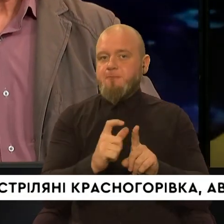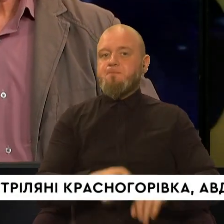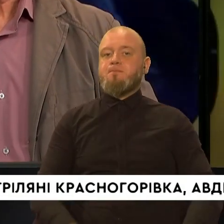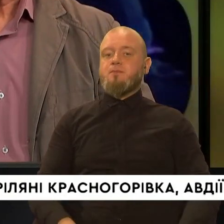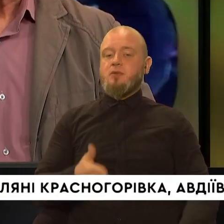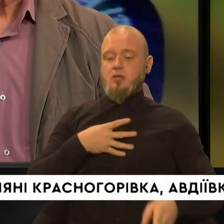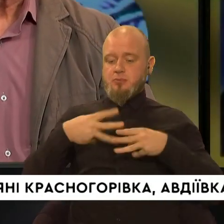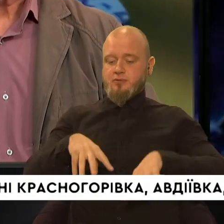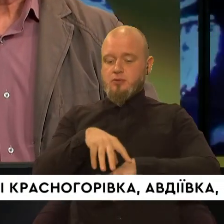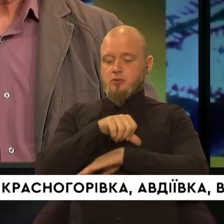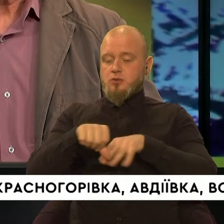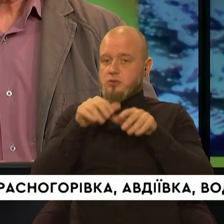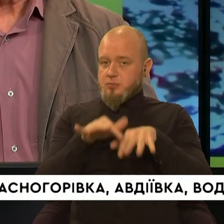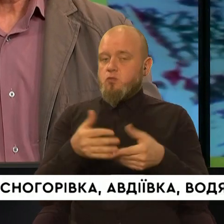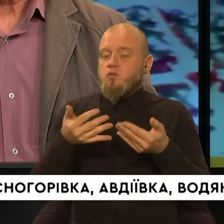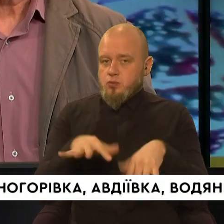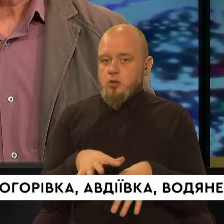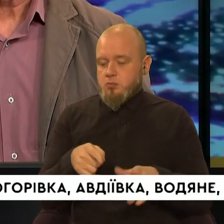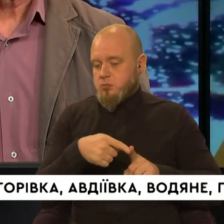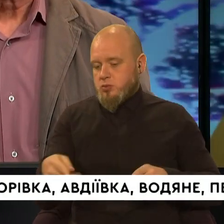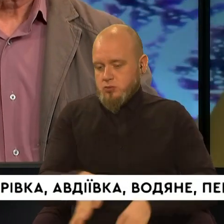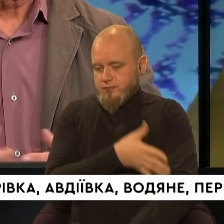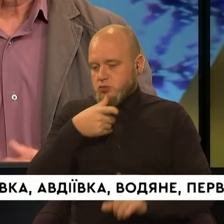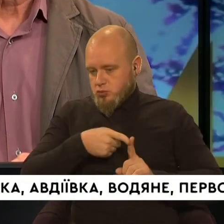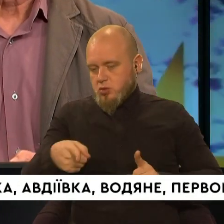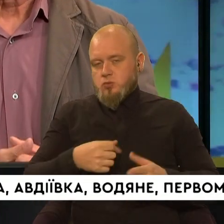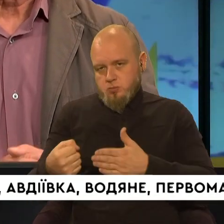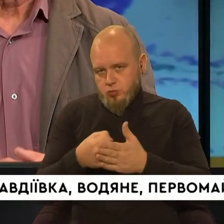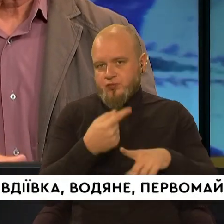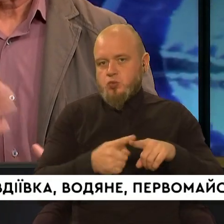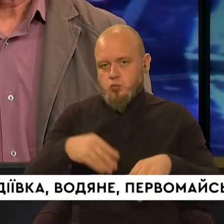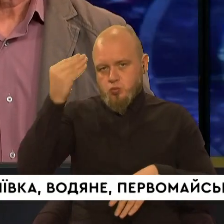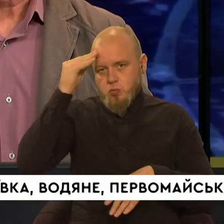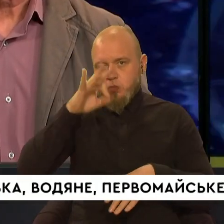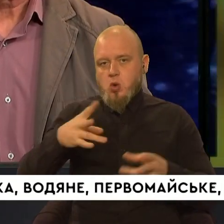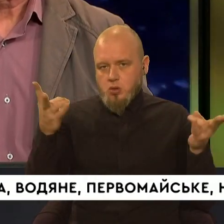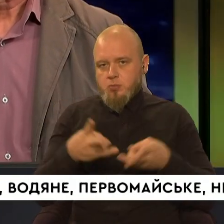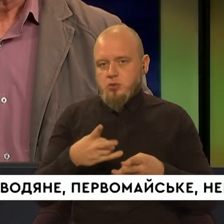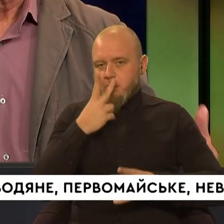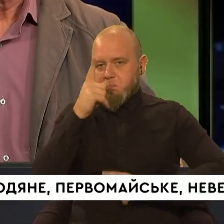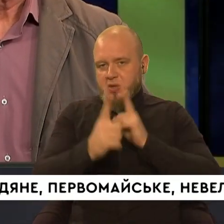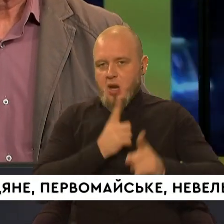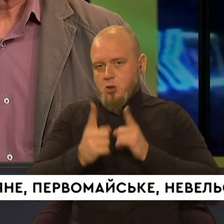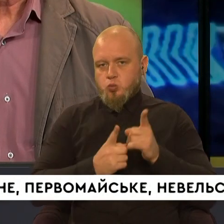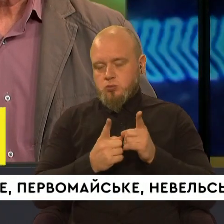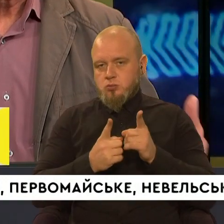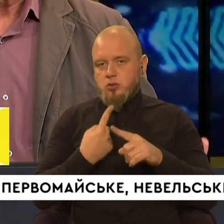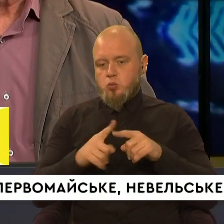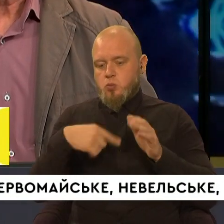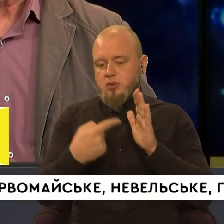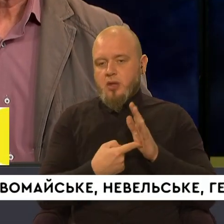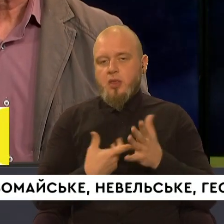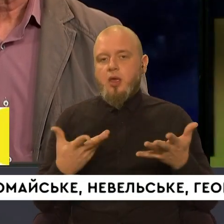Наше Міністерство закордонних справ вже протягом тривалого часу просуває ось цю думку про необхідність перегляду того